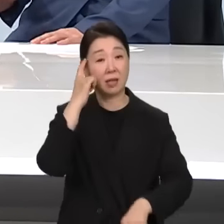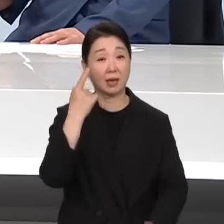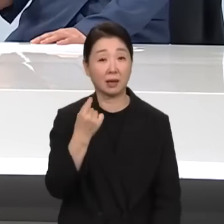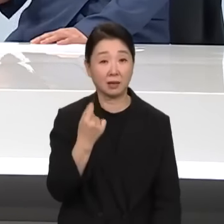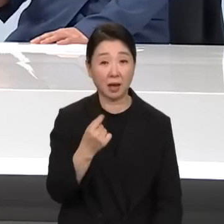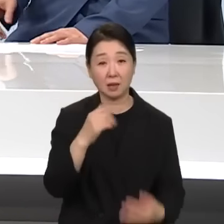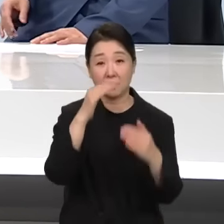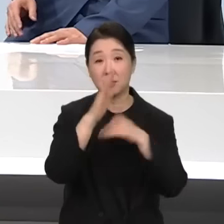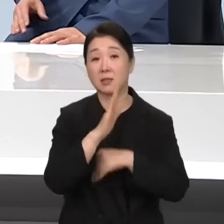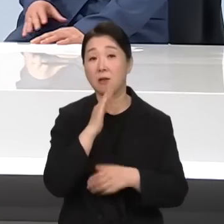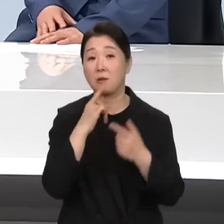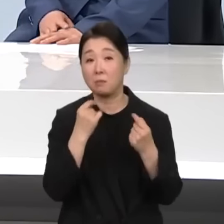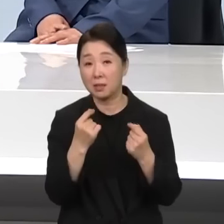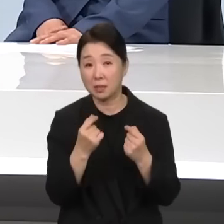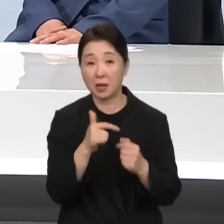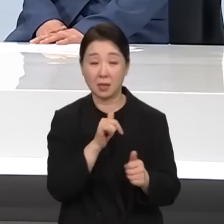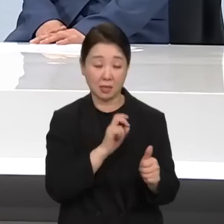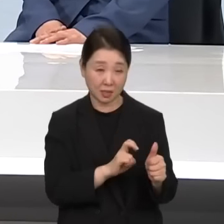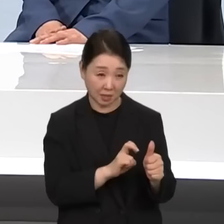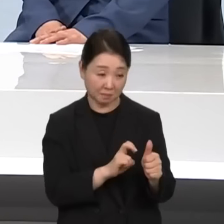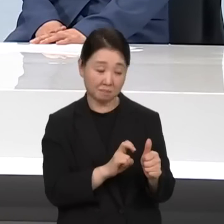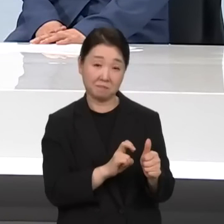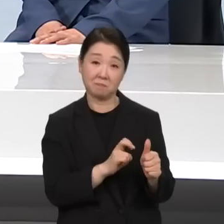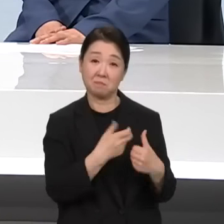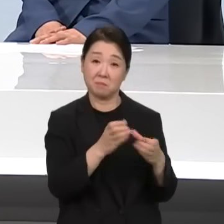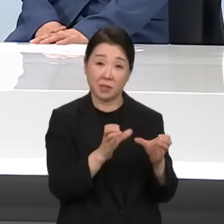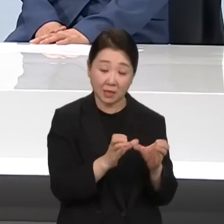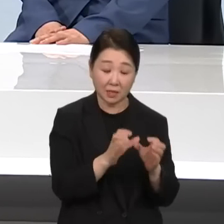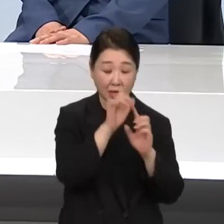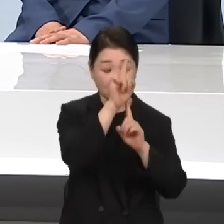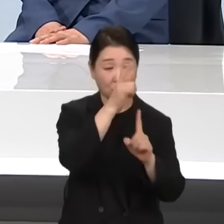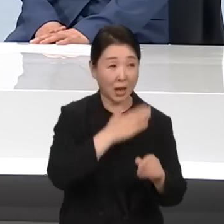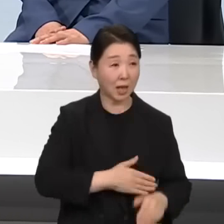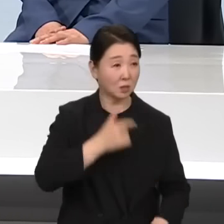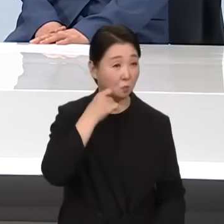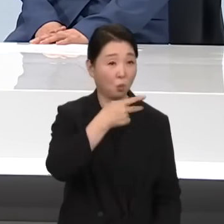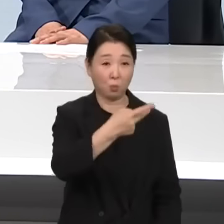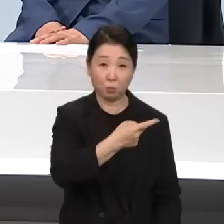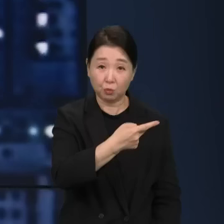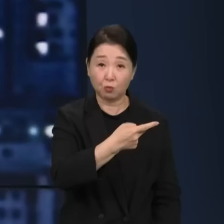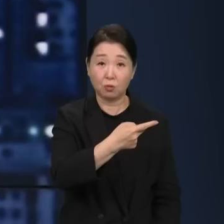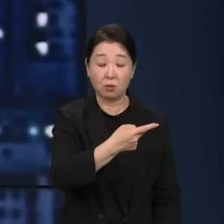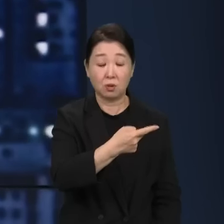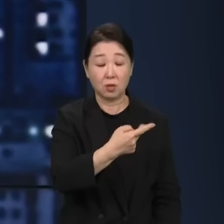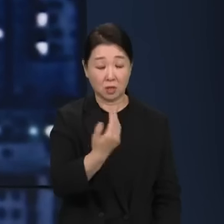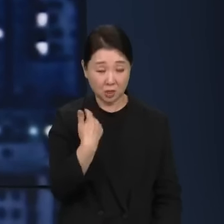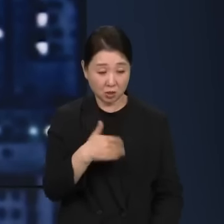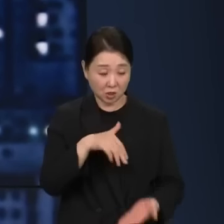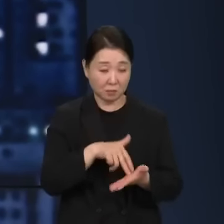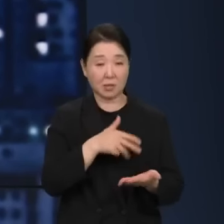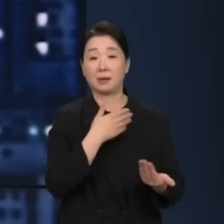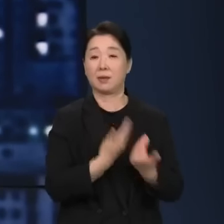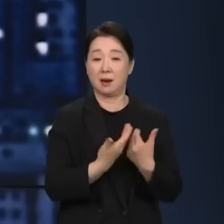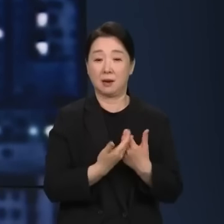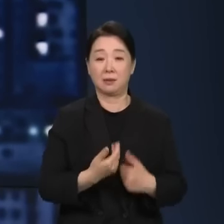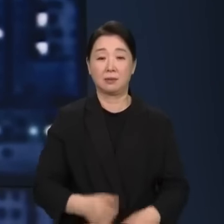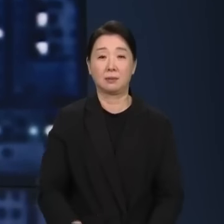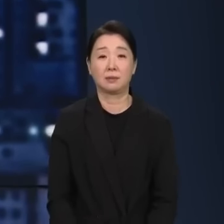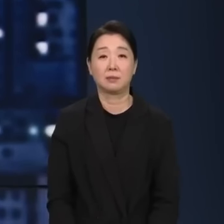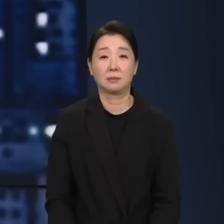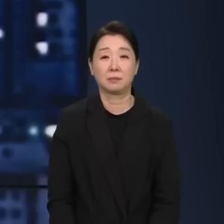이 내용이 사실이라면 임 전 사단장과 이종호 씨가 알지 못한다는 기존의 입장과는 완전 배치되는 내용입니다.